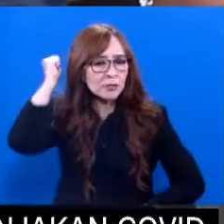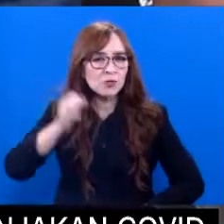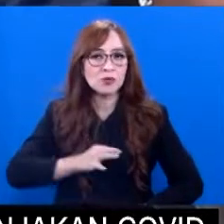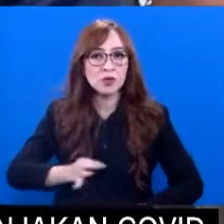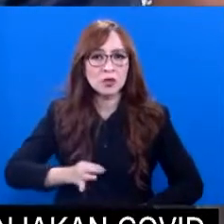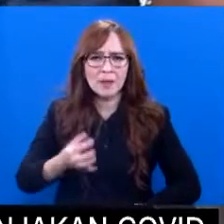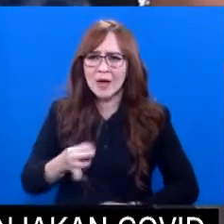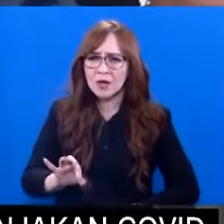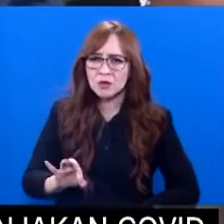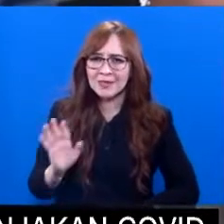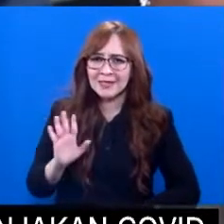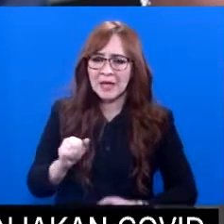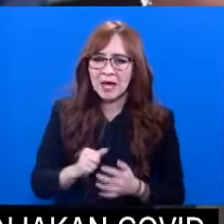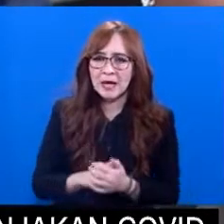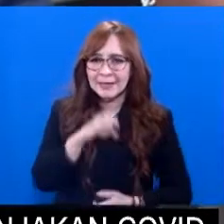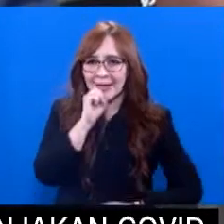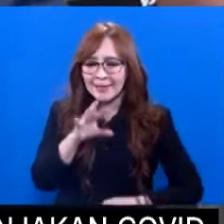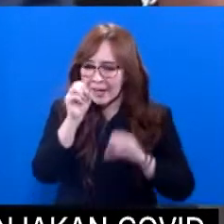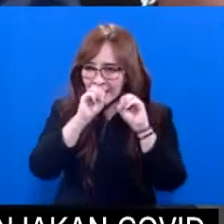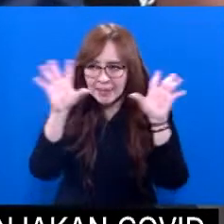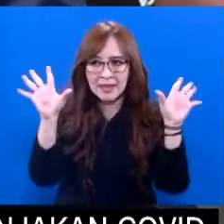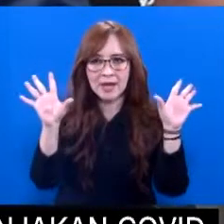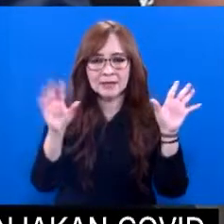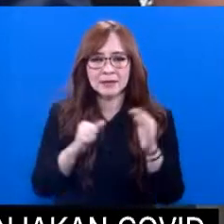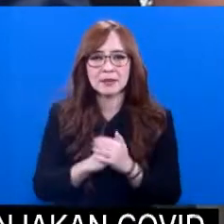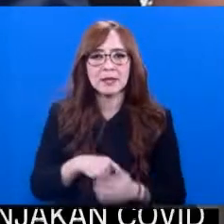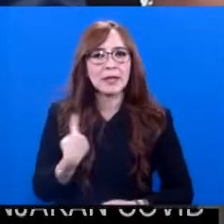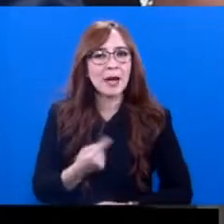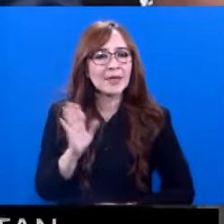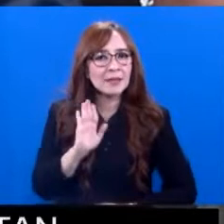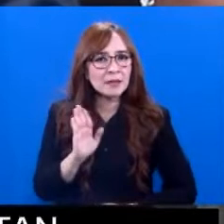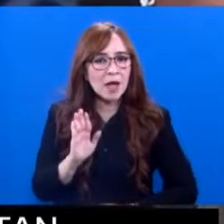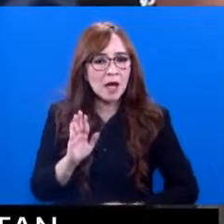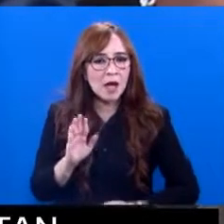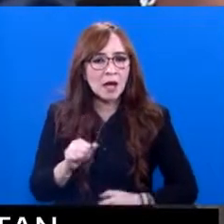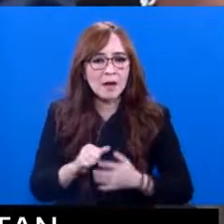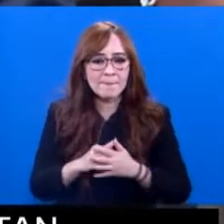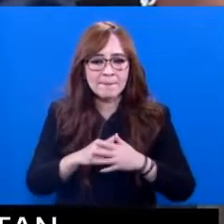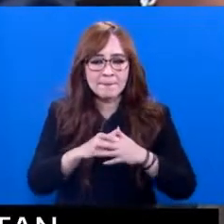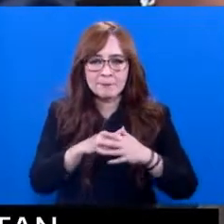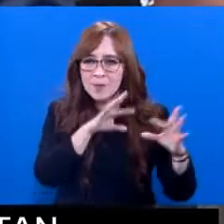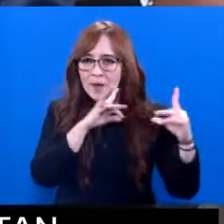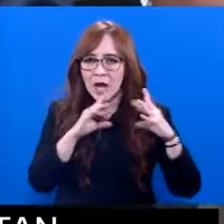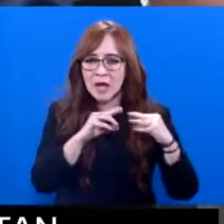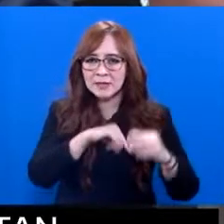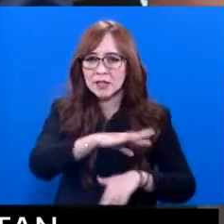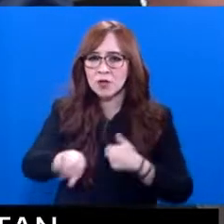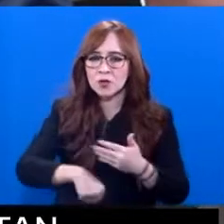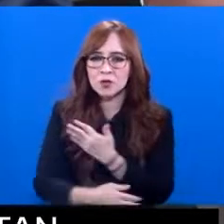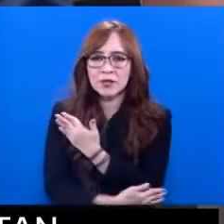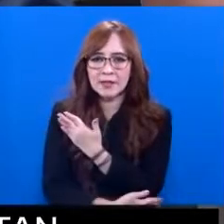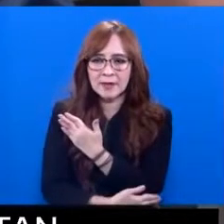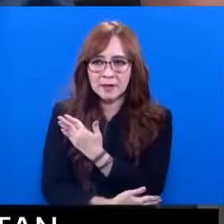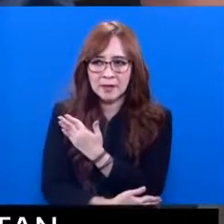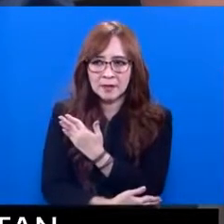Tentunya kita bahas pertahanan negara itu seluruh negara ya, tidak hanya ibu kota negara.